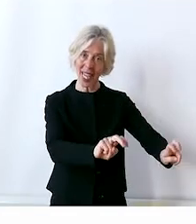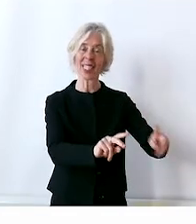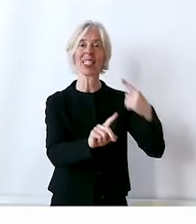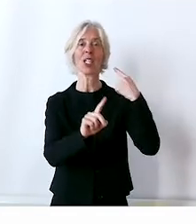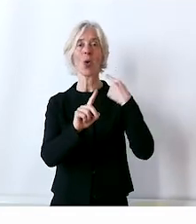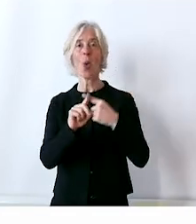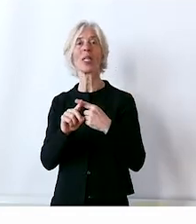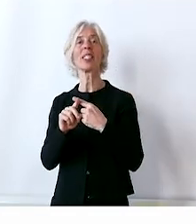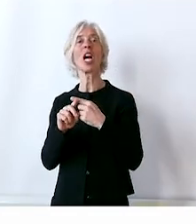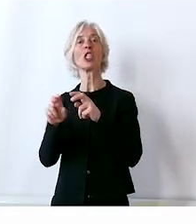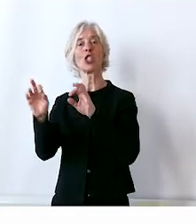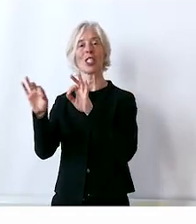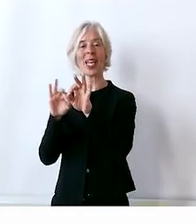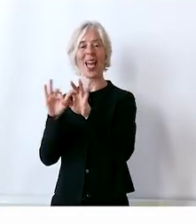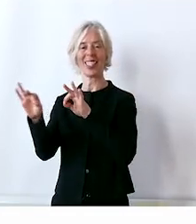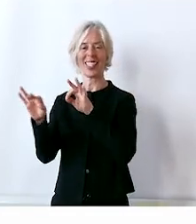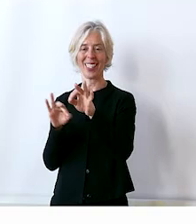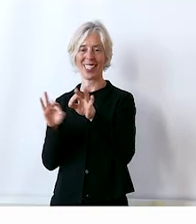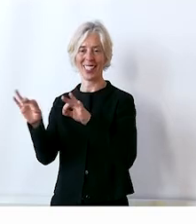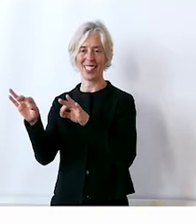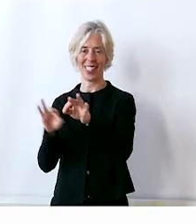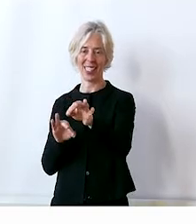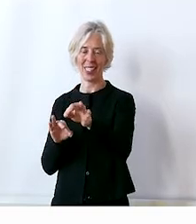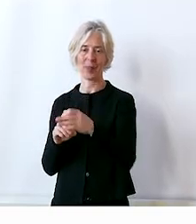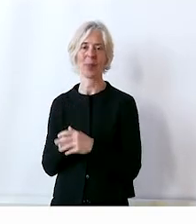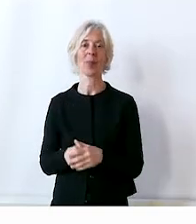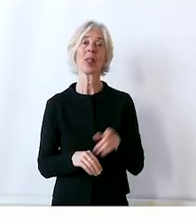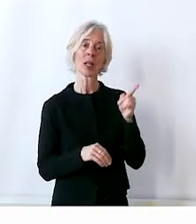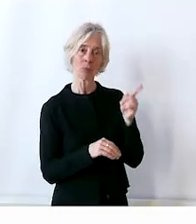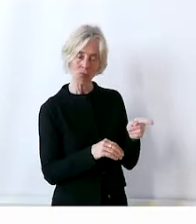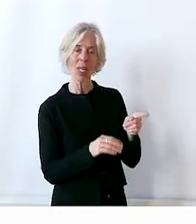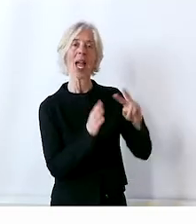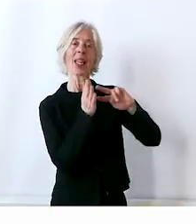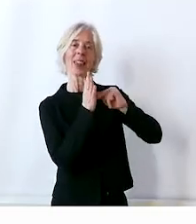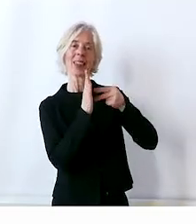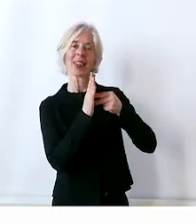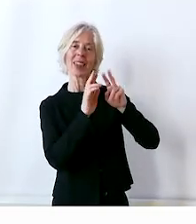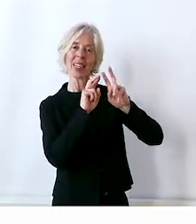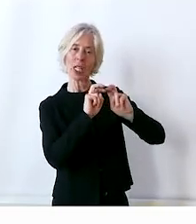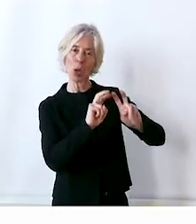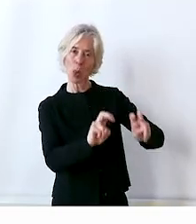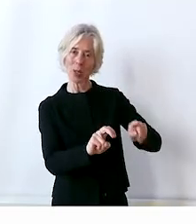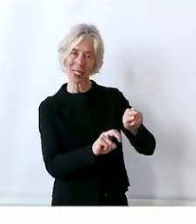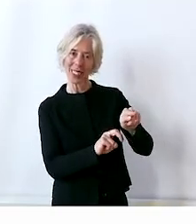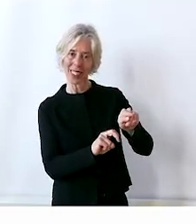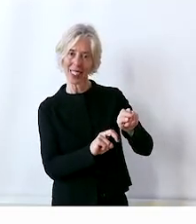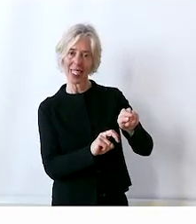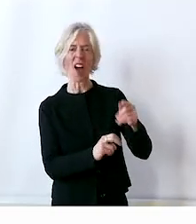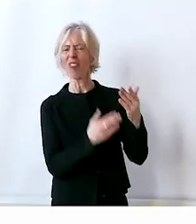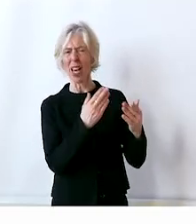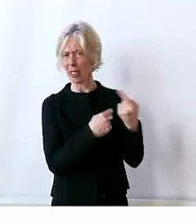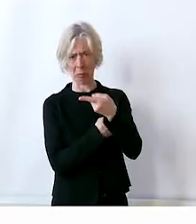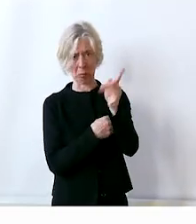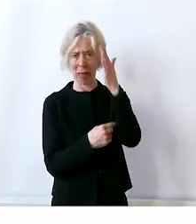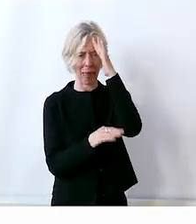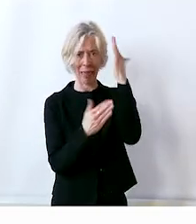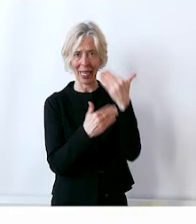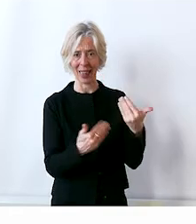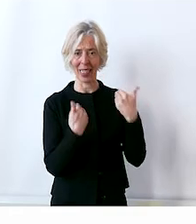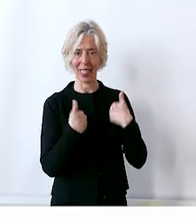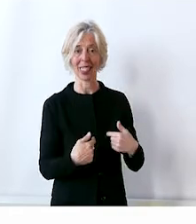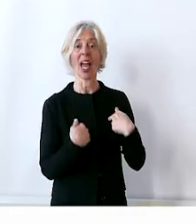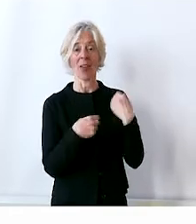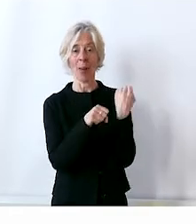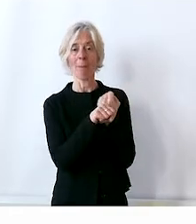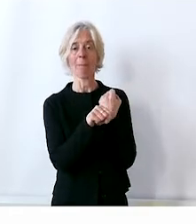Dimension. Zur technologischen Dimension, diejenigen, die unter Ihnen uns vielleicht nicht kennen, wir bauen die RFA One, das